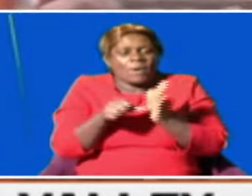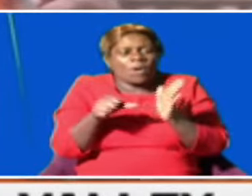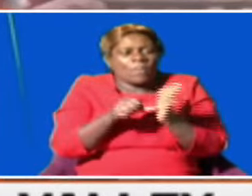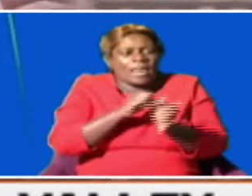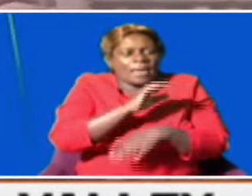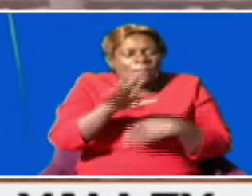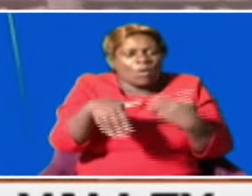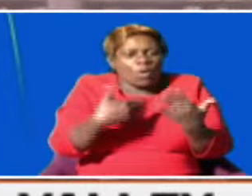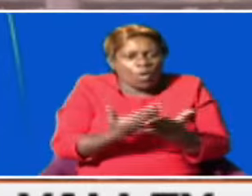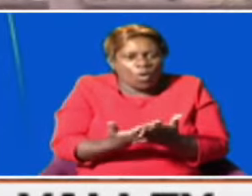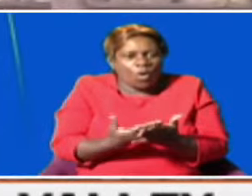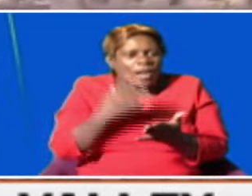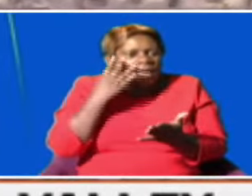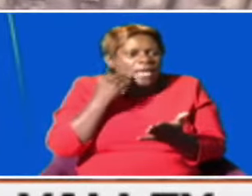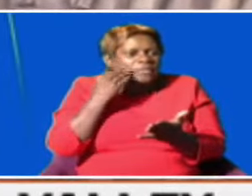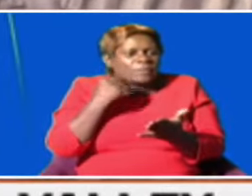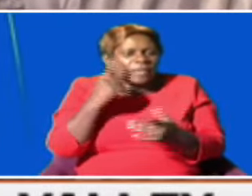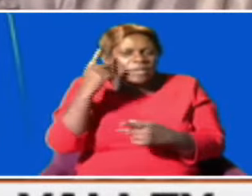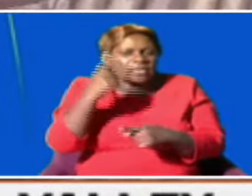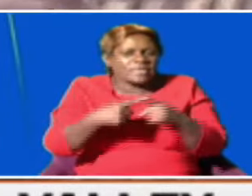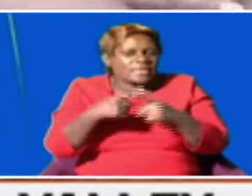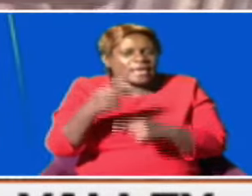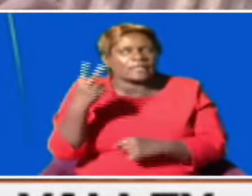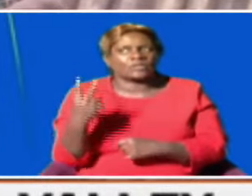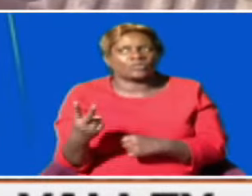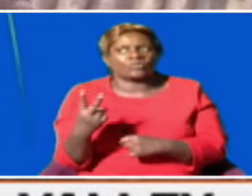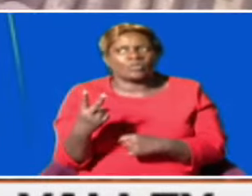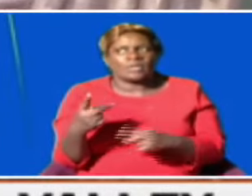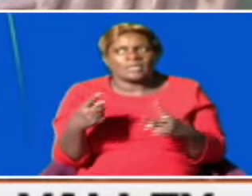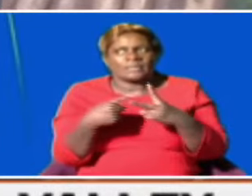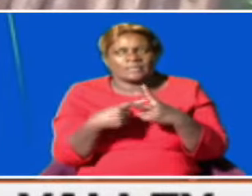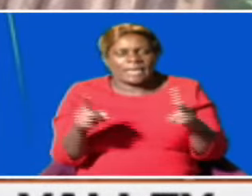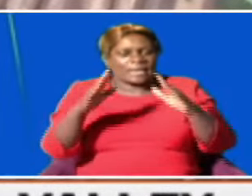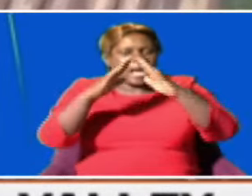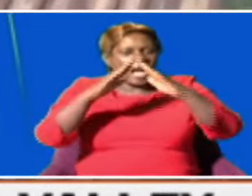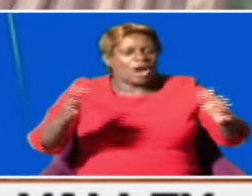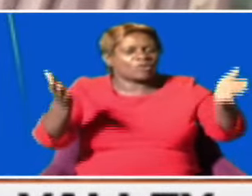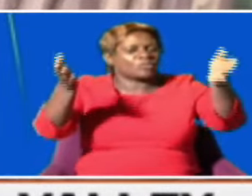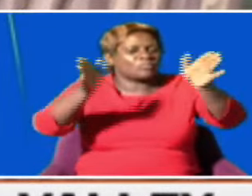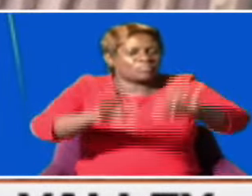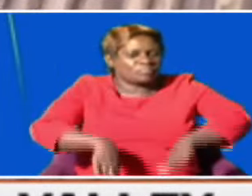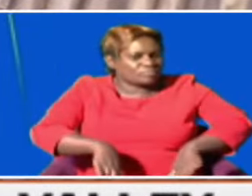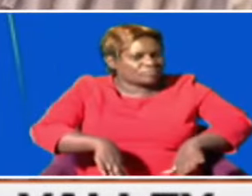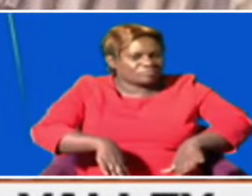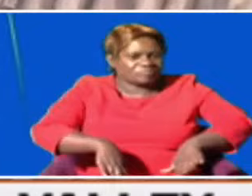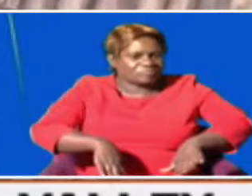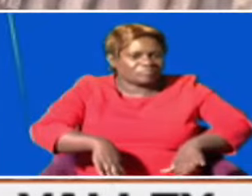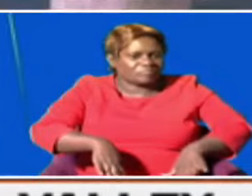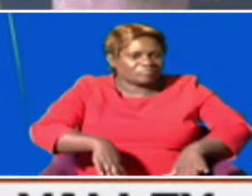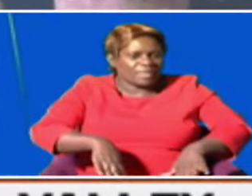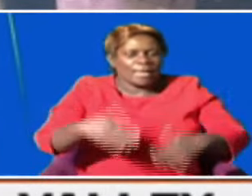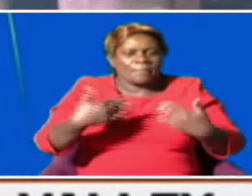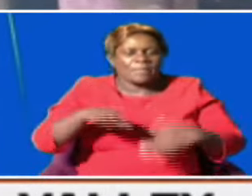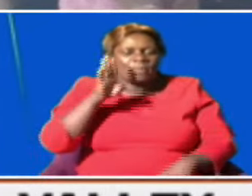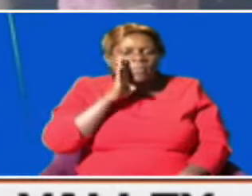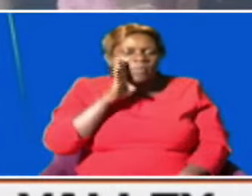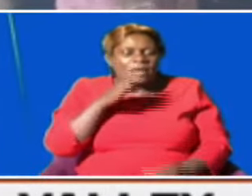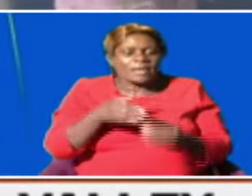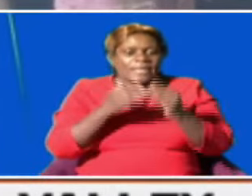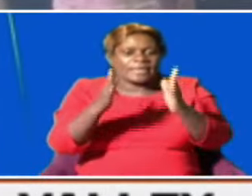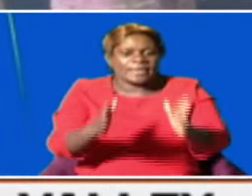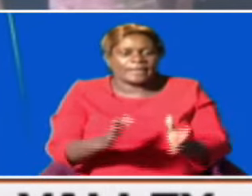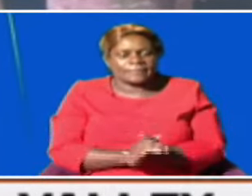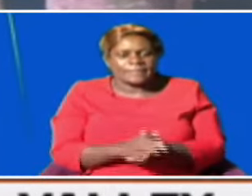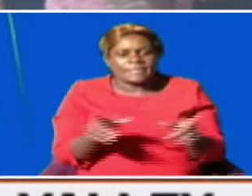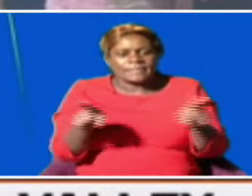yote tulipitia alafu ndani ya mwaka mbili ati ianze nyumba ianze kuporomoka. Hiyo ni porojo ya watu. According to the leaders,